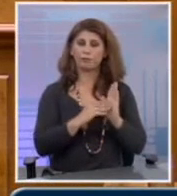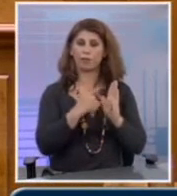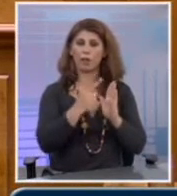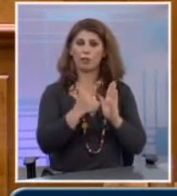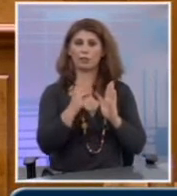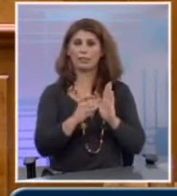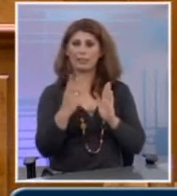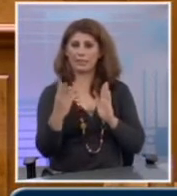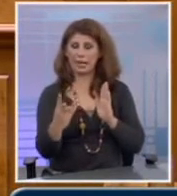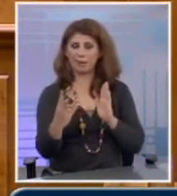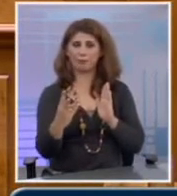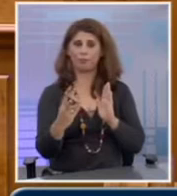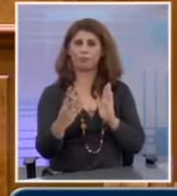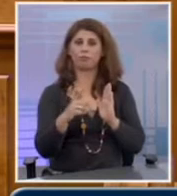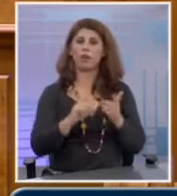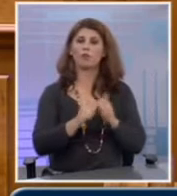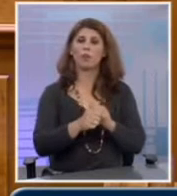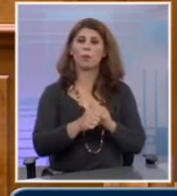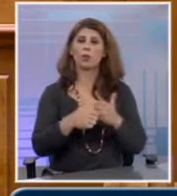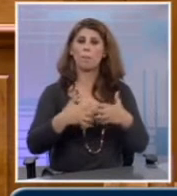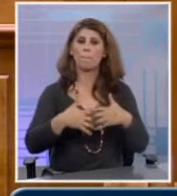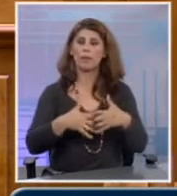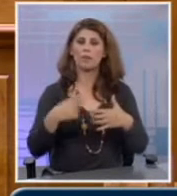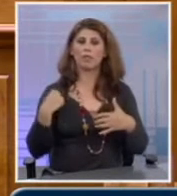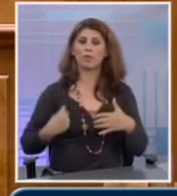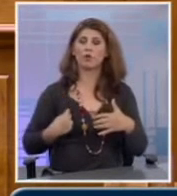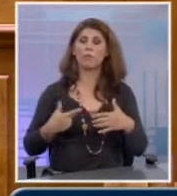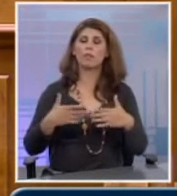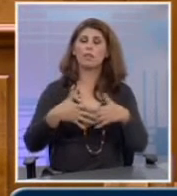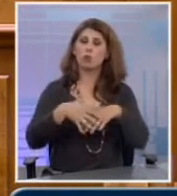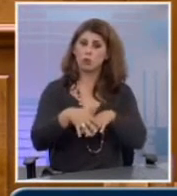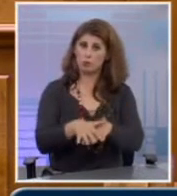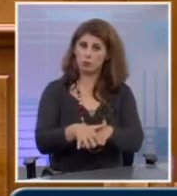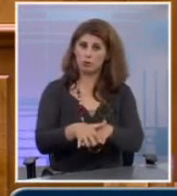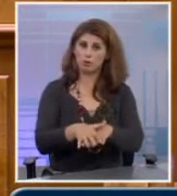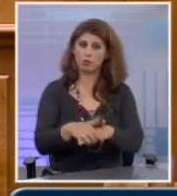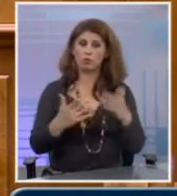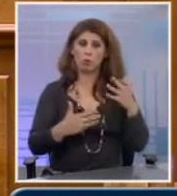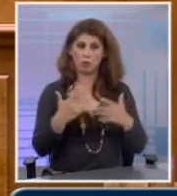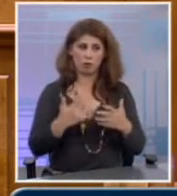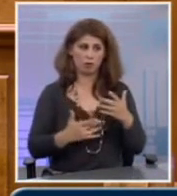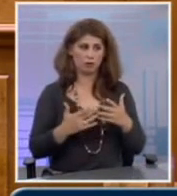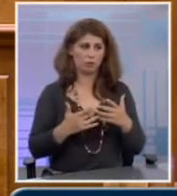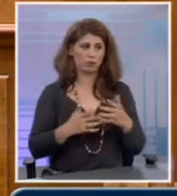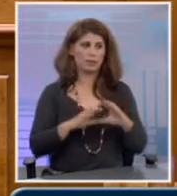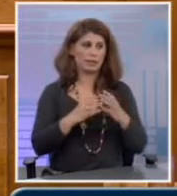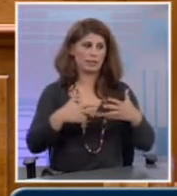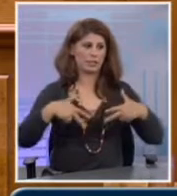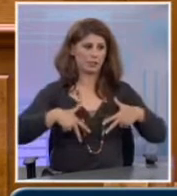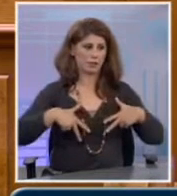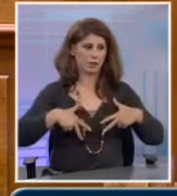233 για τον αυτόματο μηχανισμό δημοσιονομικής προσαρμογής του προϋπολογισμού της Γενικής